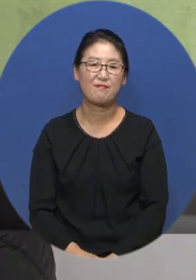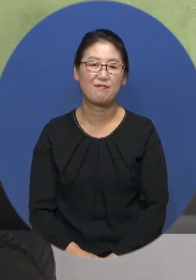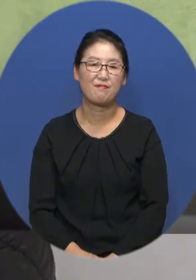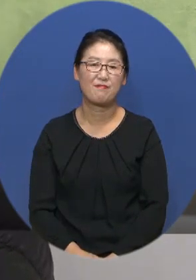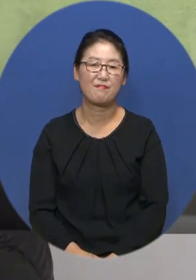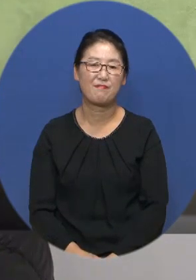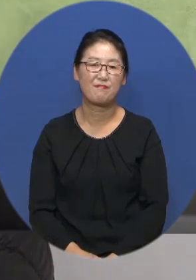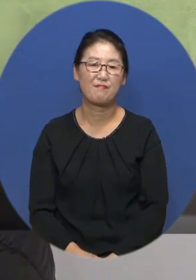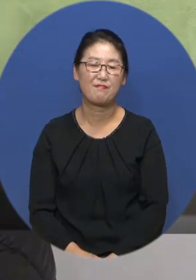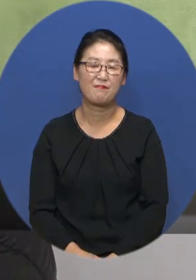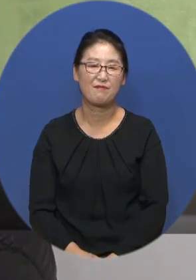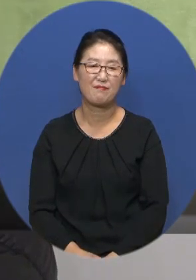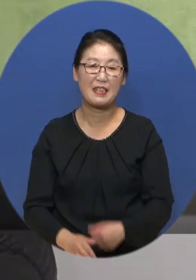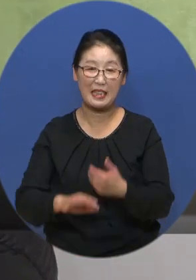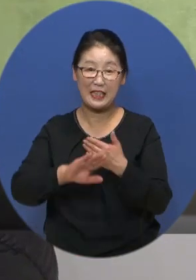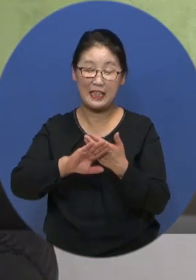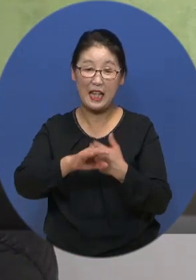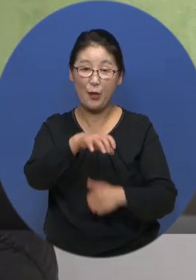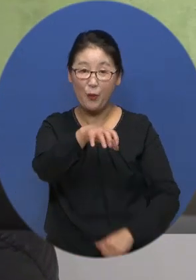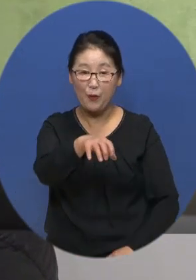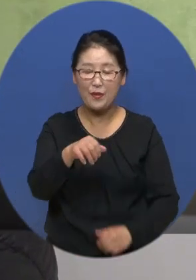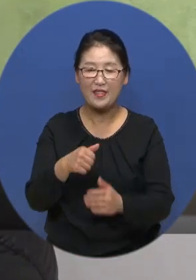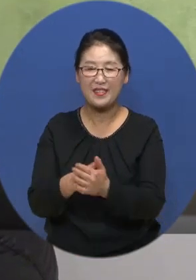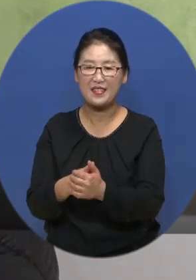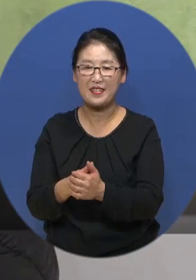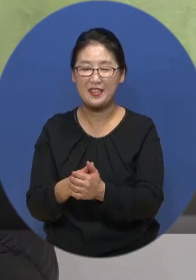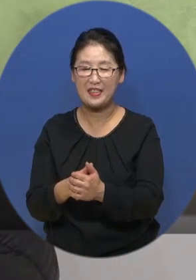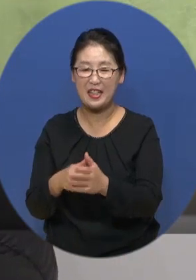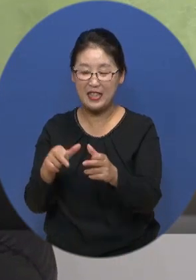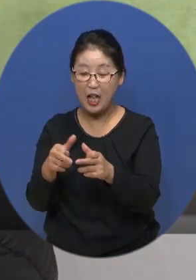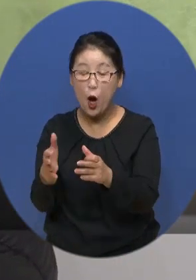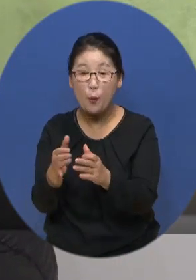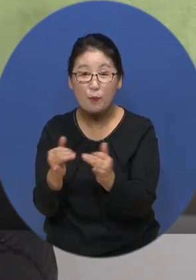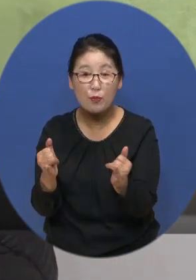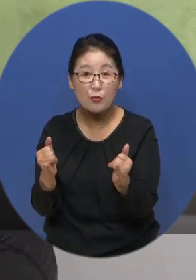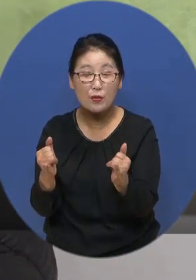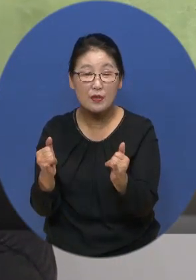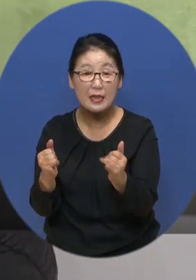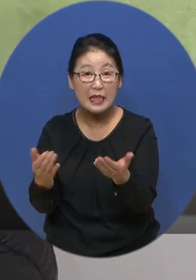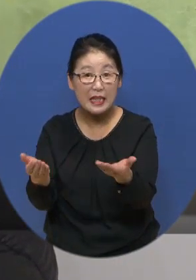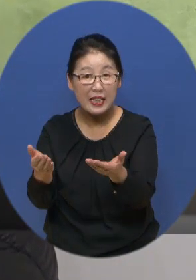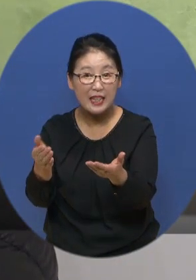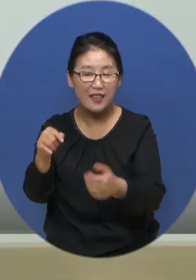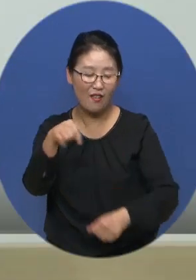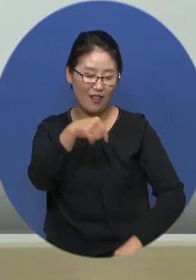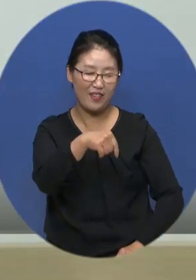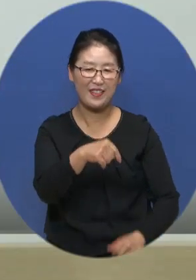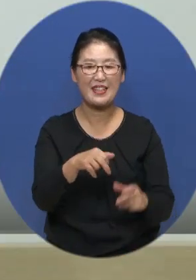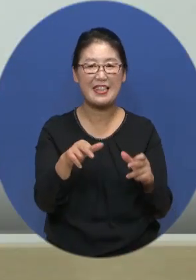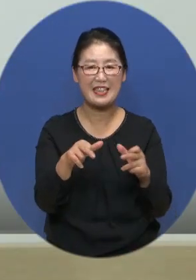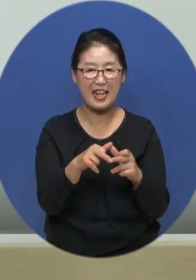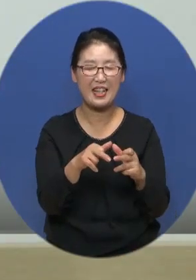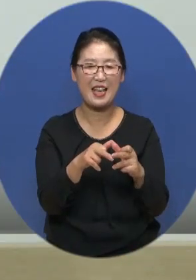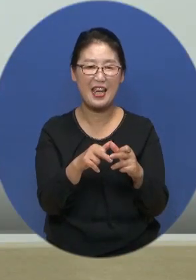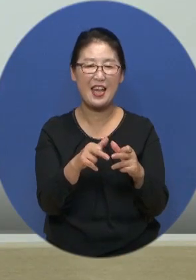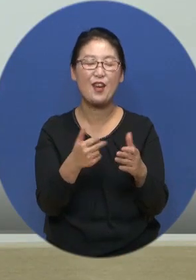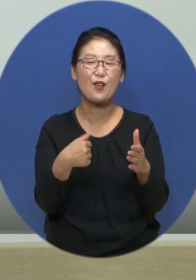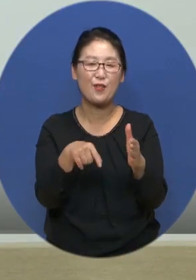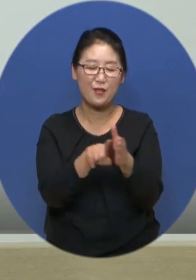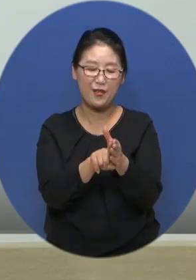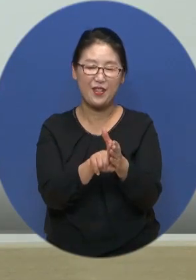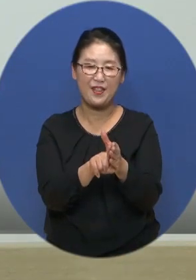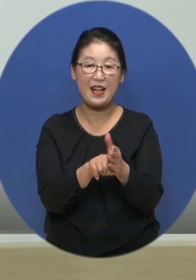하고 일반인들을 위한 작업장인데 우리는 장애인들을 위한 작업장이라고 볼 수 있습니다. 그래서 우리들의 장점이라는